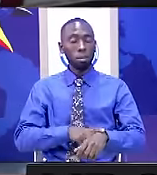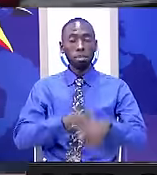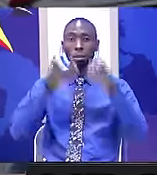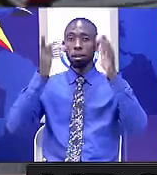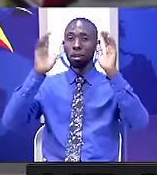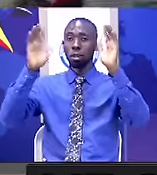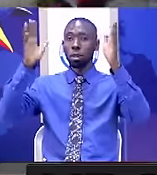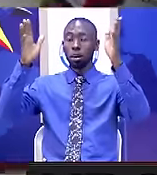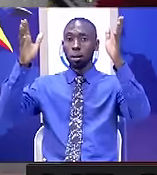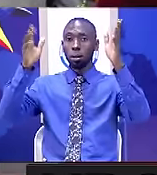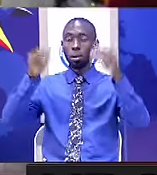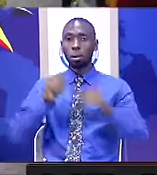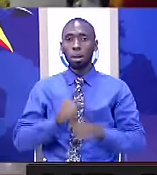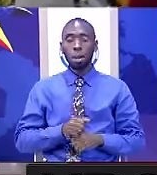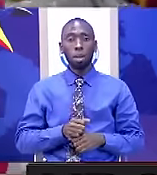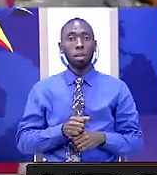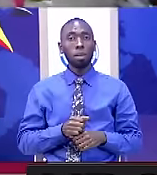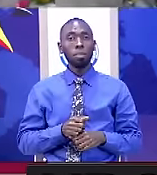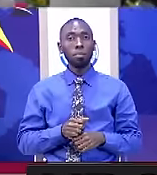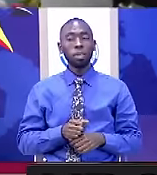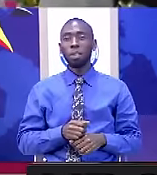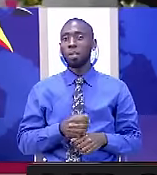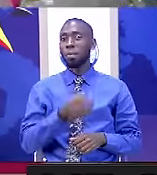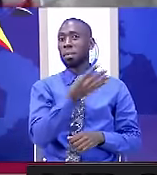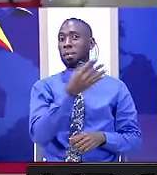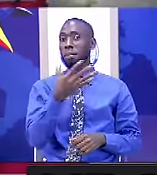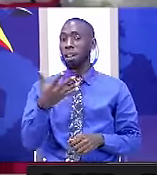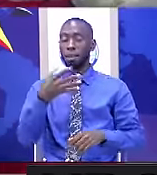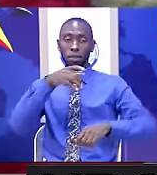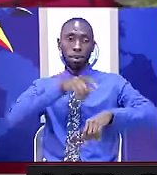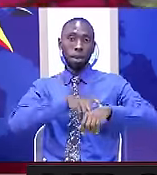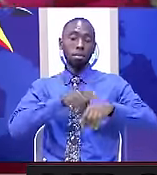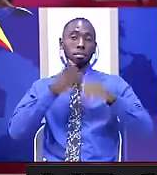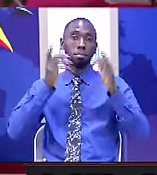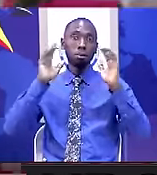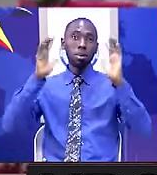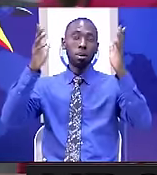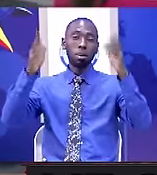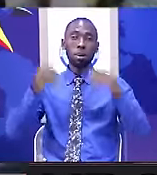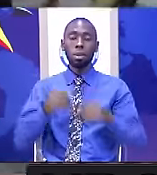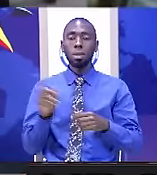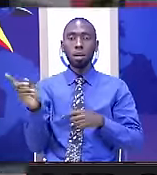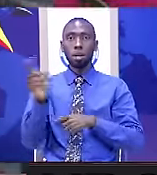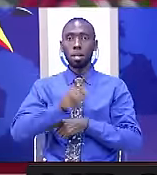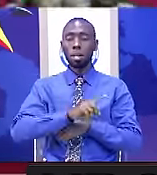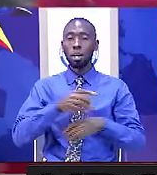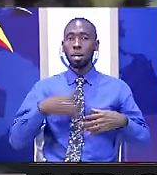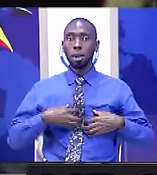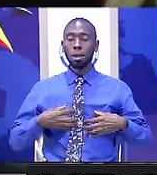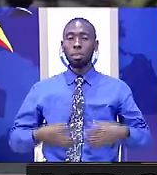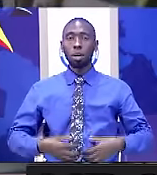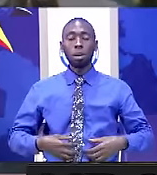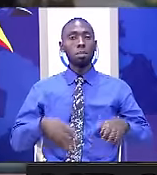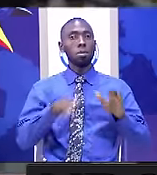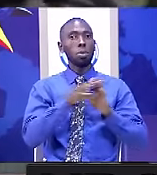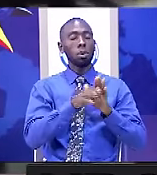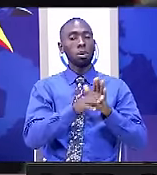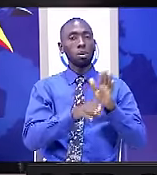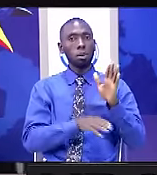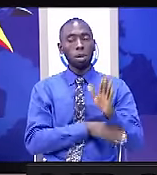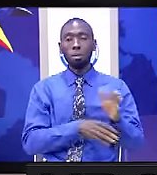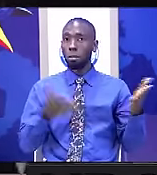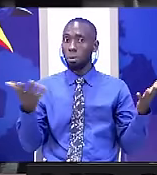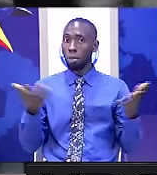lukuzibwa omulundi ogwana mu etaano ng'olunaku luno lukuzibwa ng'era ku mulundi guno emikolo gya kubeera